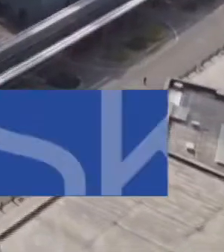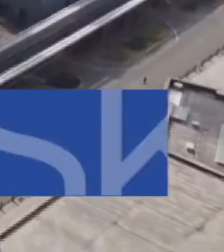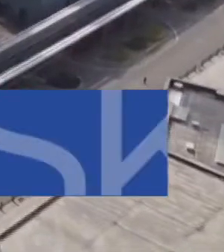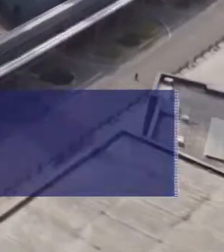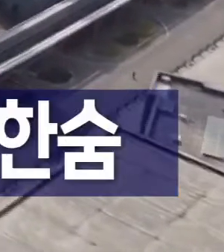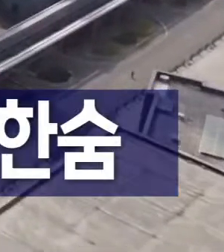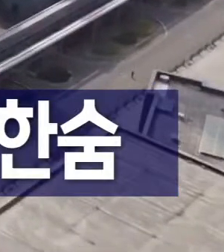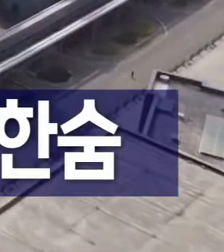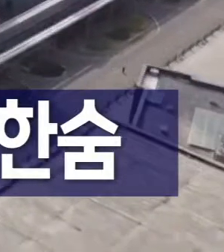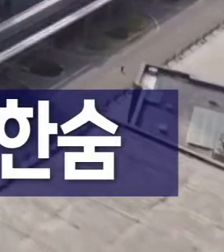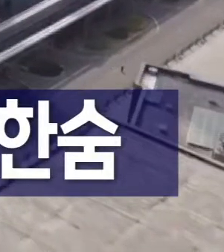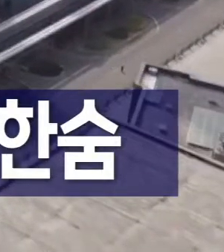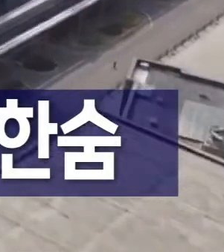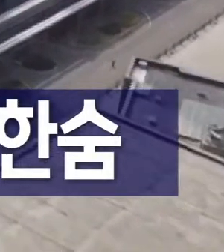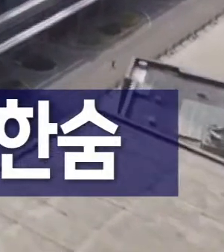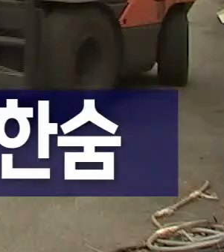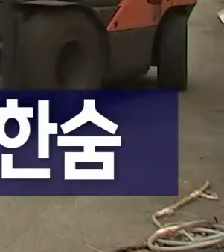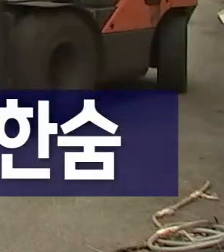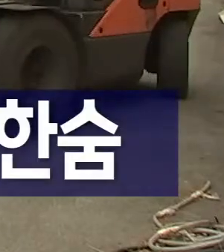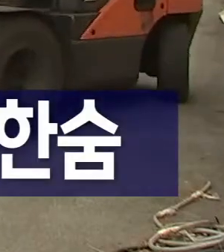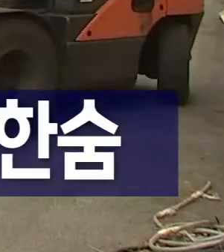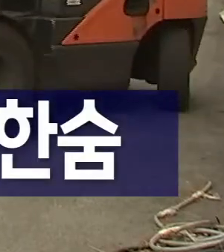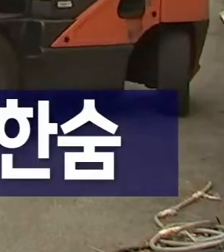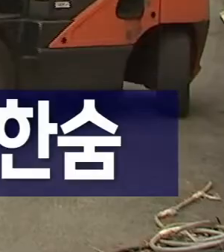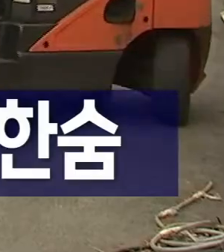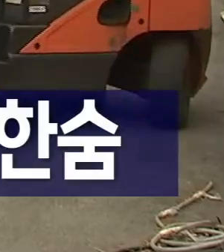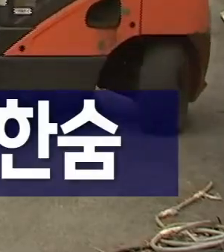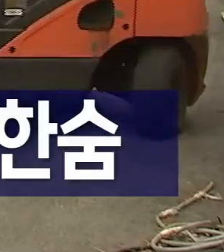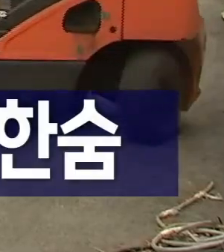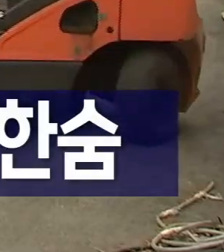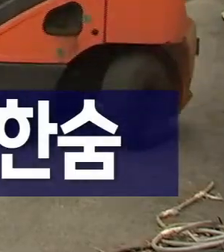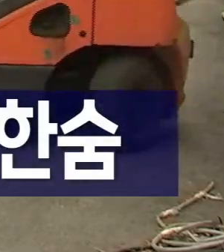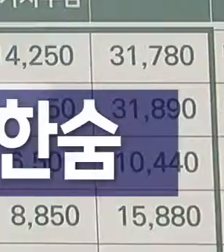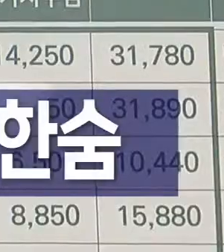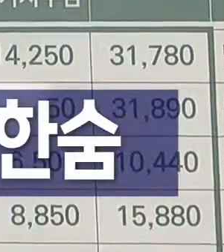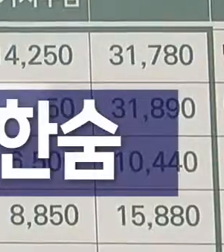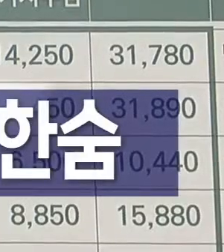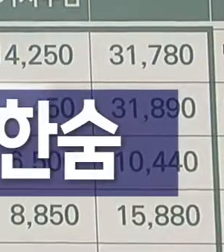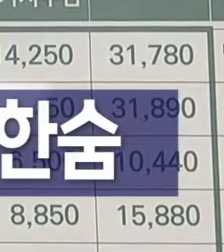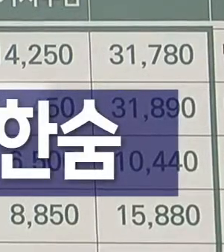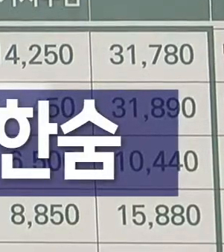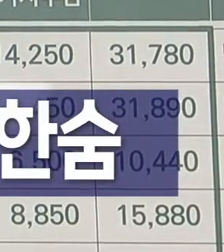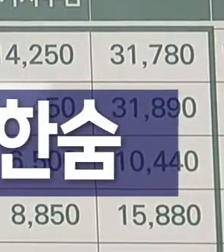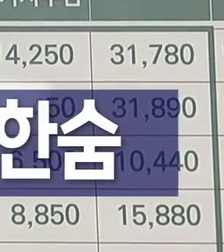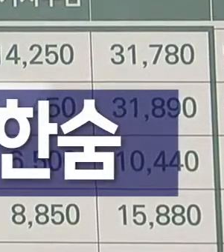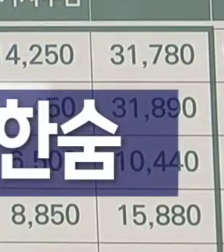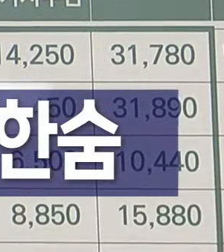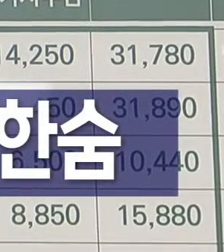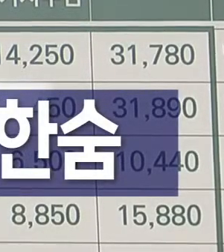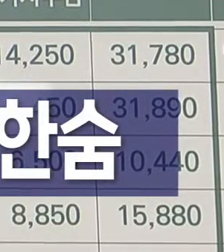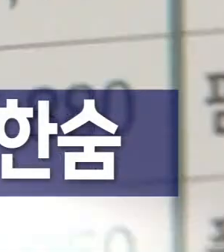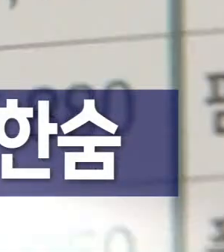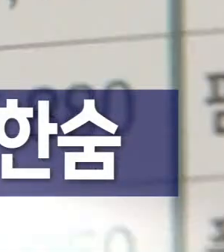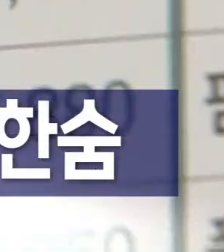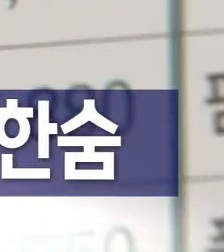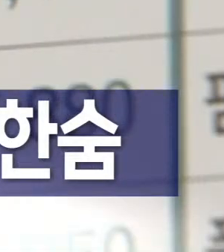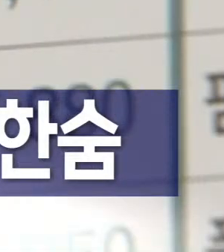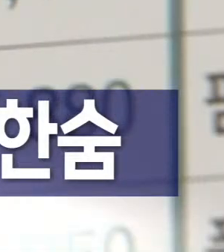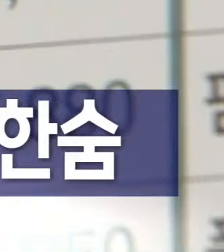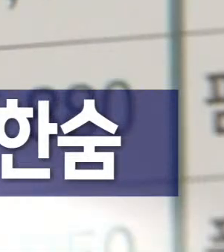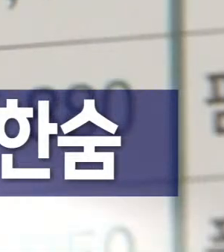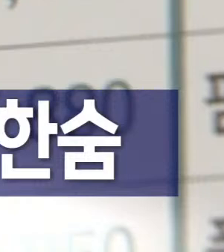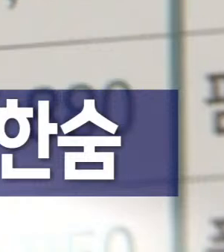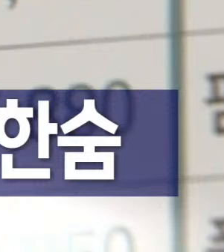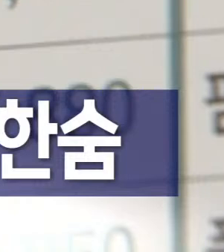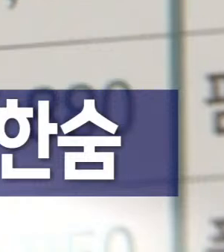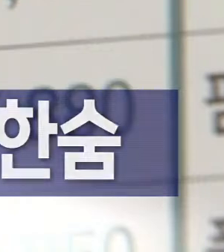요소수 파동 여파로 원자재 값이 줄줄이 급등하면서 올 봄 비료값이 크게 올랐습니다. 영농철을 맞은 농민들의